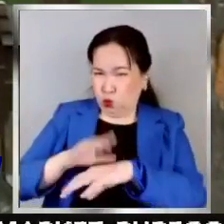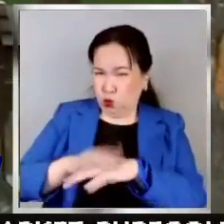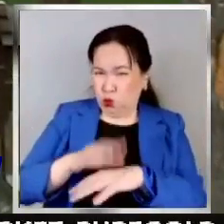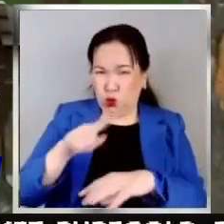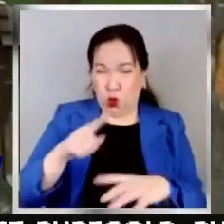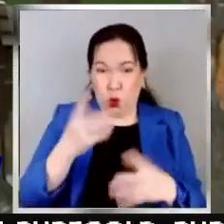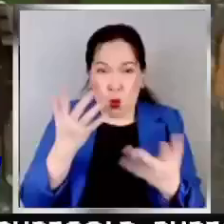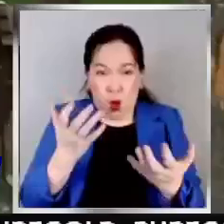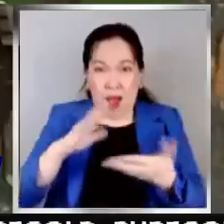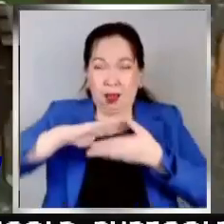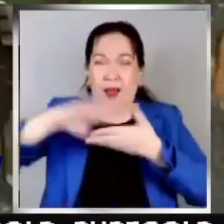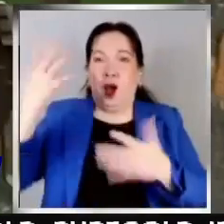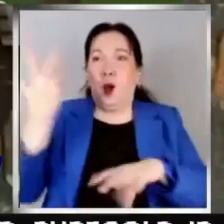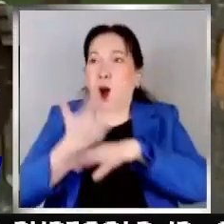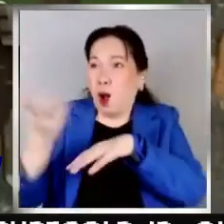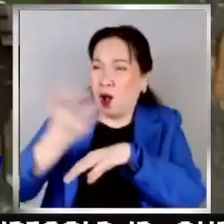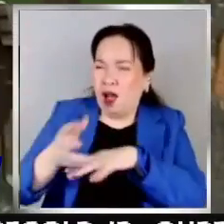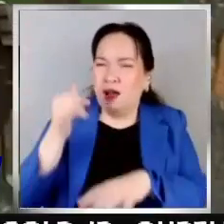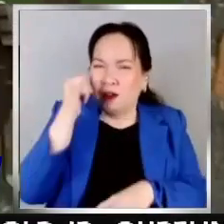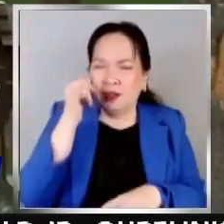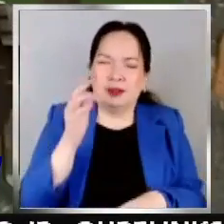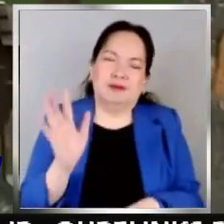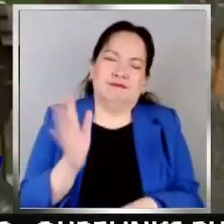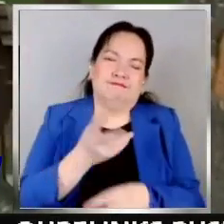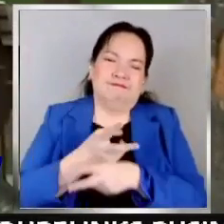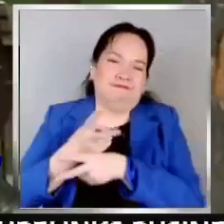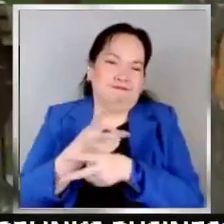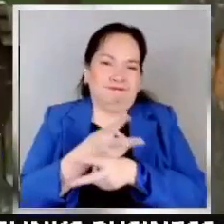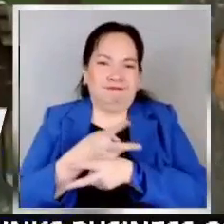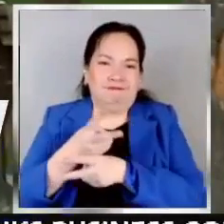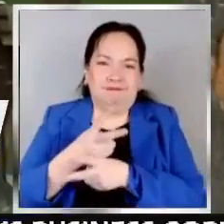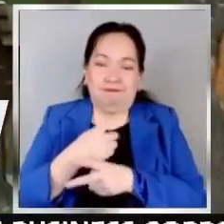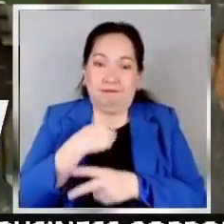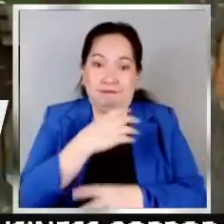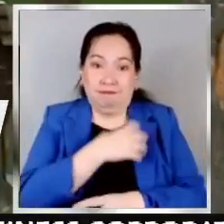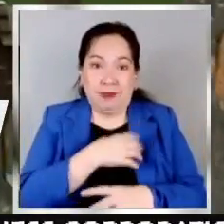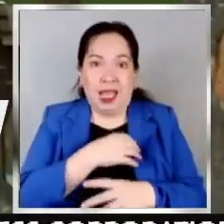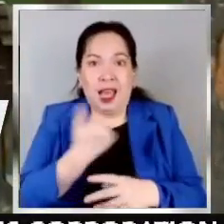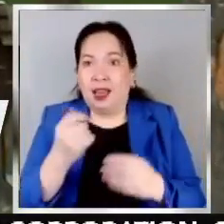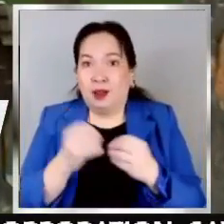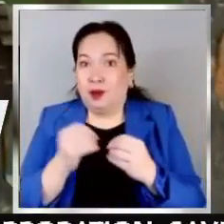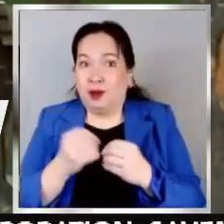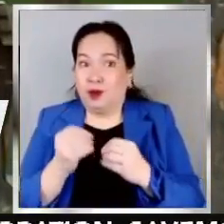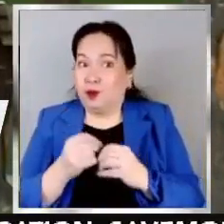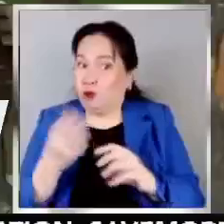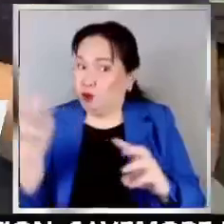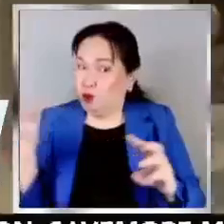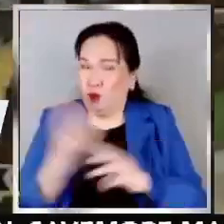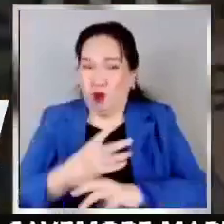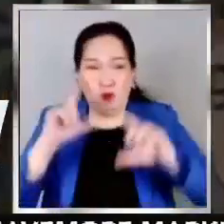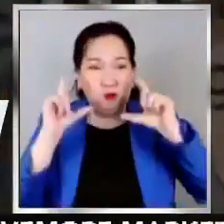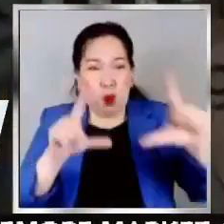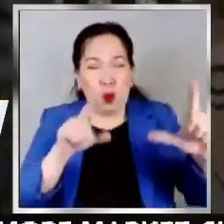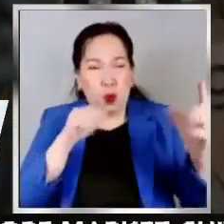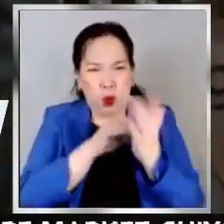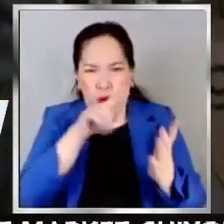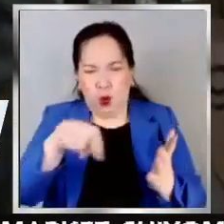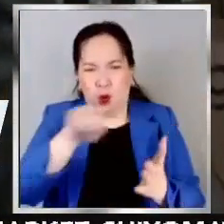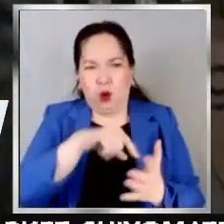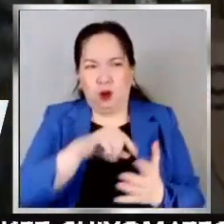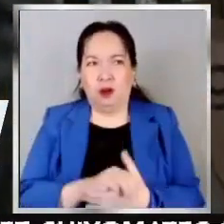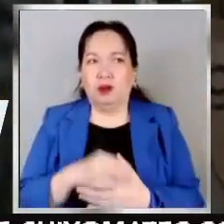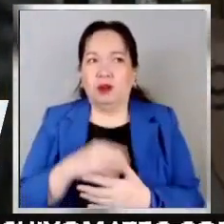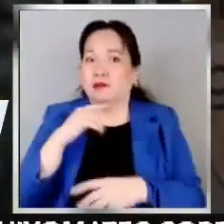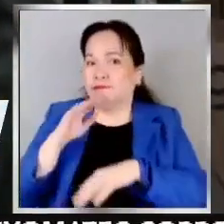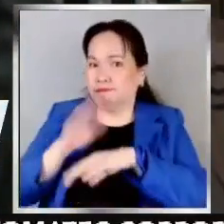daw muna kayo. Dahil sabi ng PNP, marami pang mas mabigat na kaso ang pwedeng isampa laban sa inyo. Binabalaan po natin